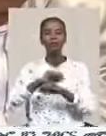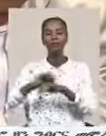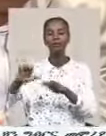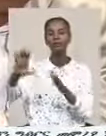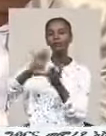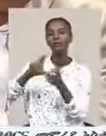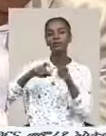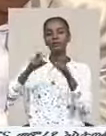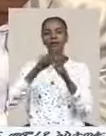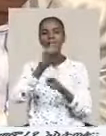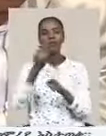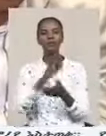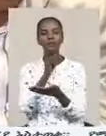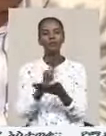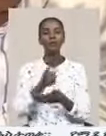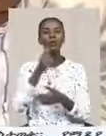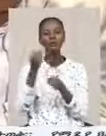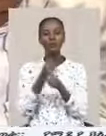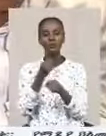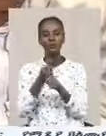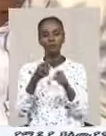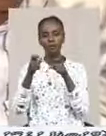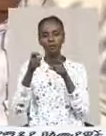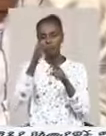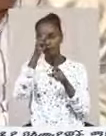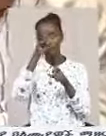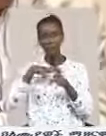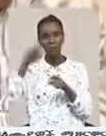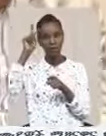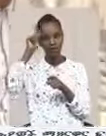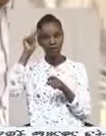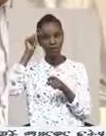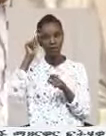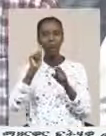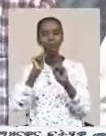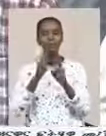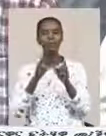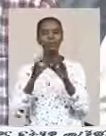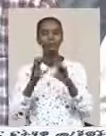አስተዳደርና አጠቃቀም ኤጀንሲ ዋና ስራ አስኪያጅ አቶ ኖህ ታደለ ምላሽና ማብራሪያ ሰጥተዋል።